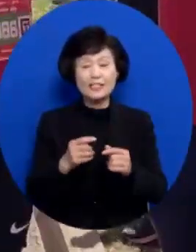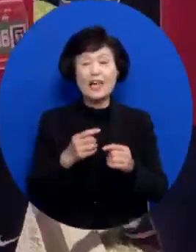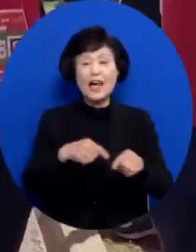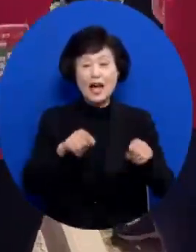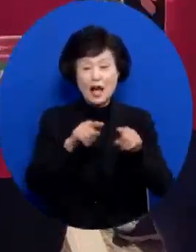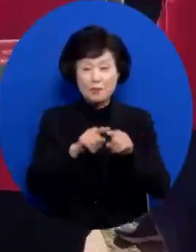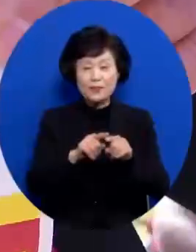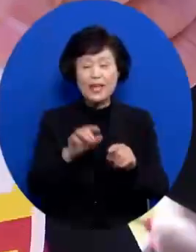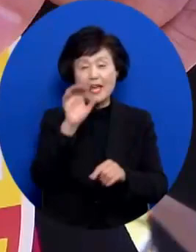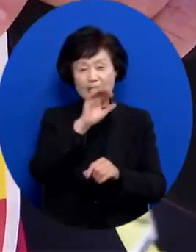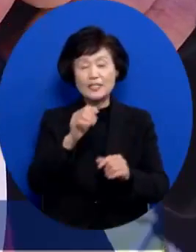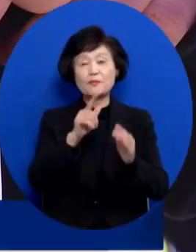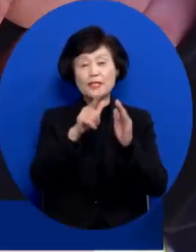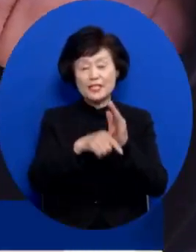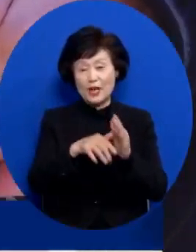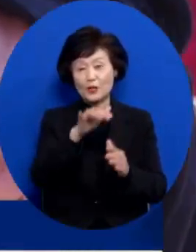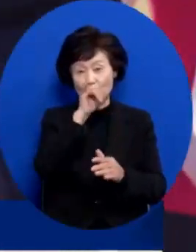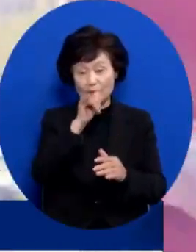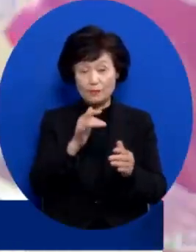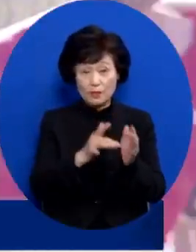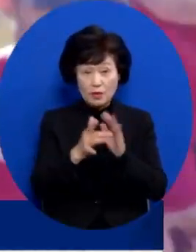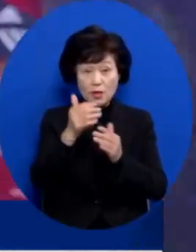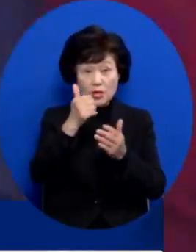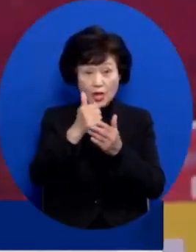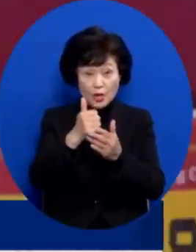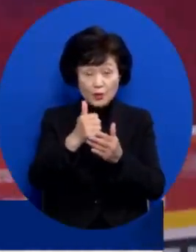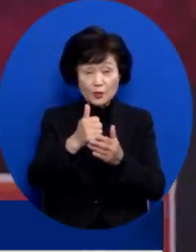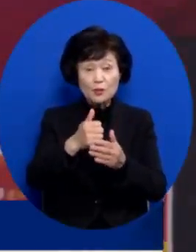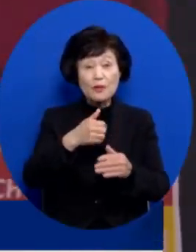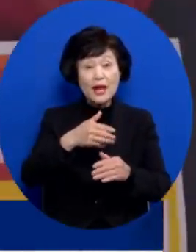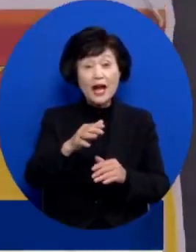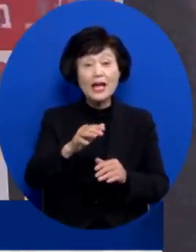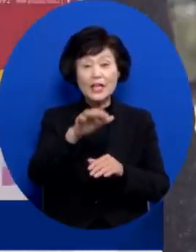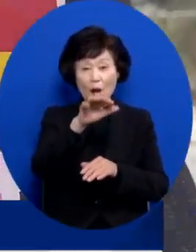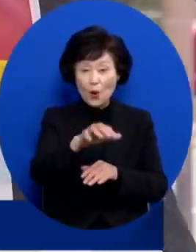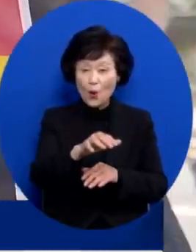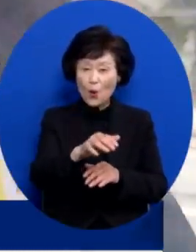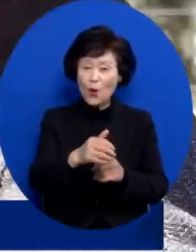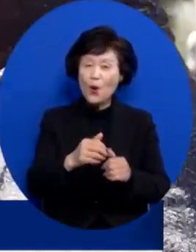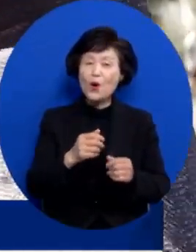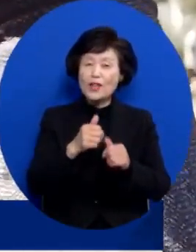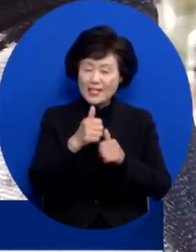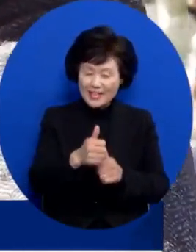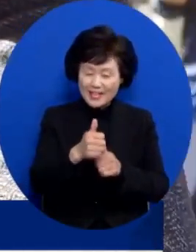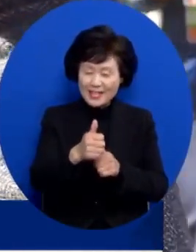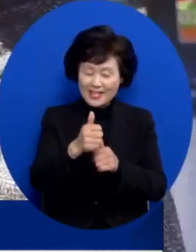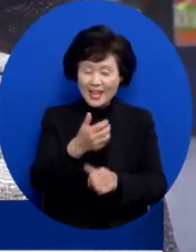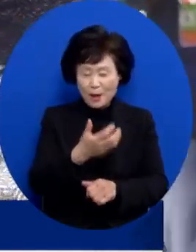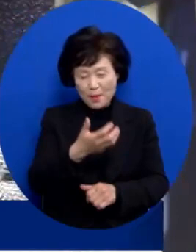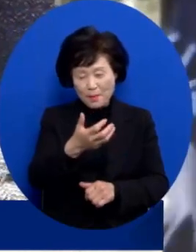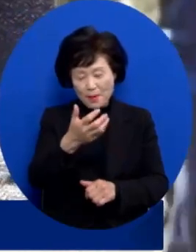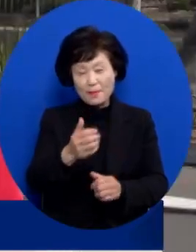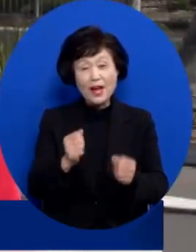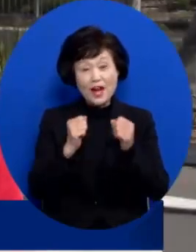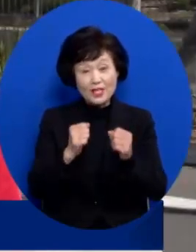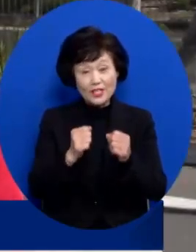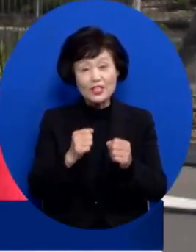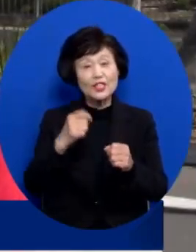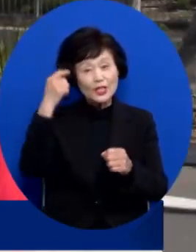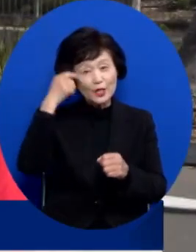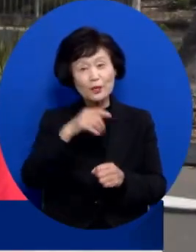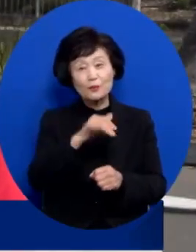가졌습니다. 예수님의 발자취를 따라서 뛰는 그런 느낌도 들고, 오늘 그냥 무조건 속도를 내고 빠르게